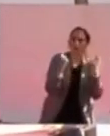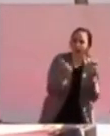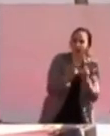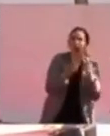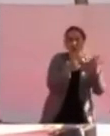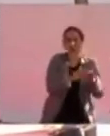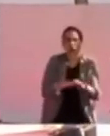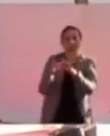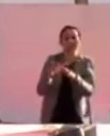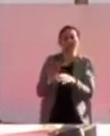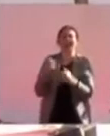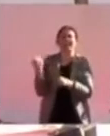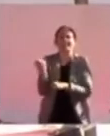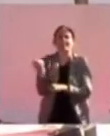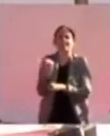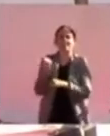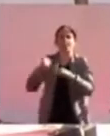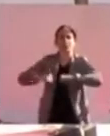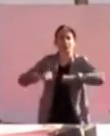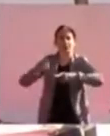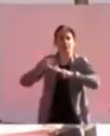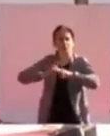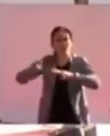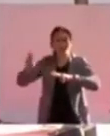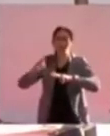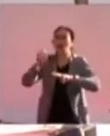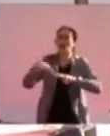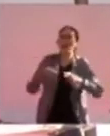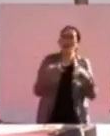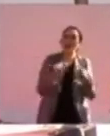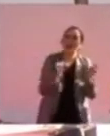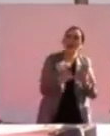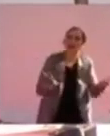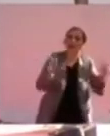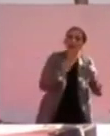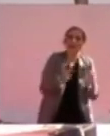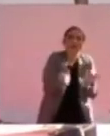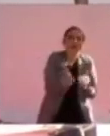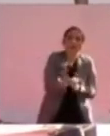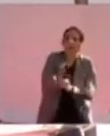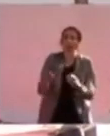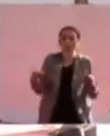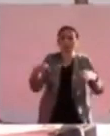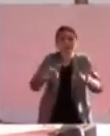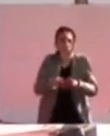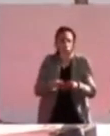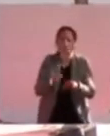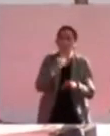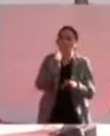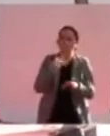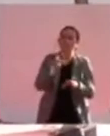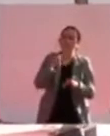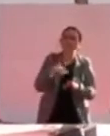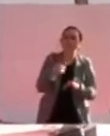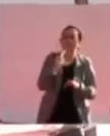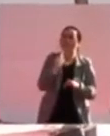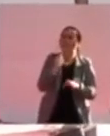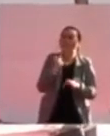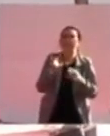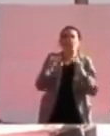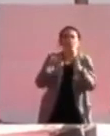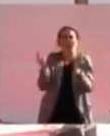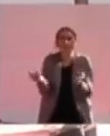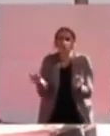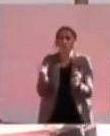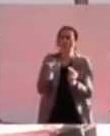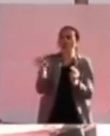per riaprire reparti chiusi per portare presidi specialistici fondamentali anche nelle province né a periferie e non lasciare